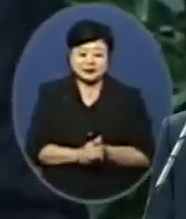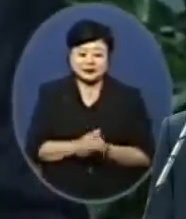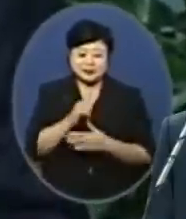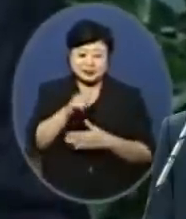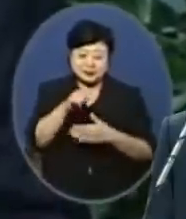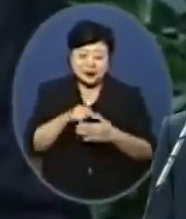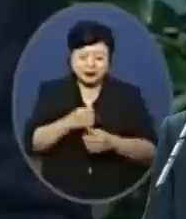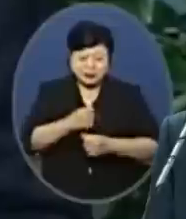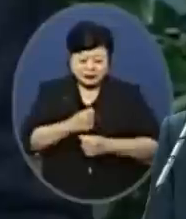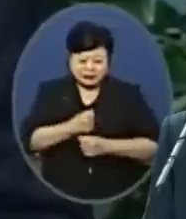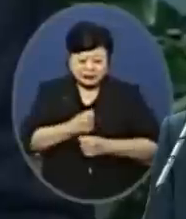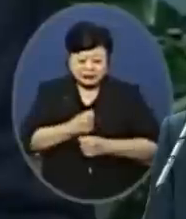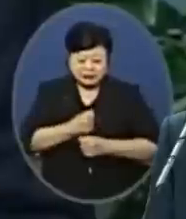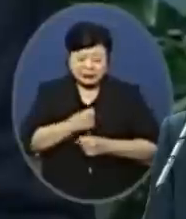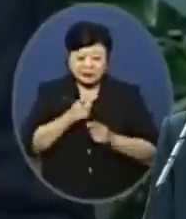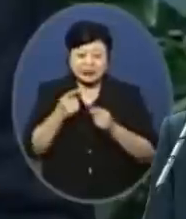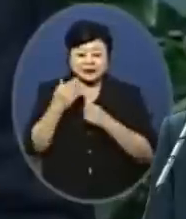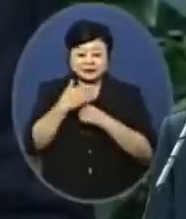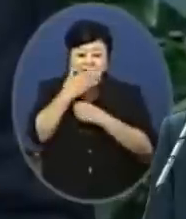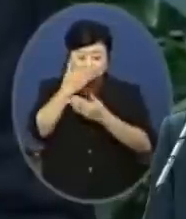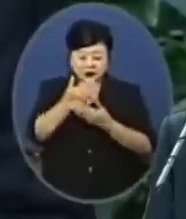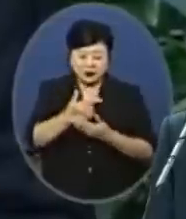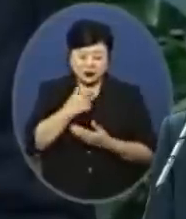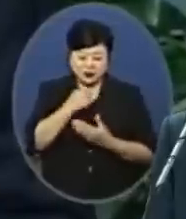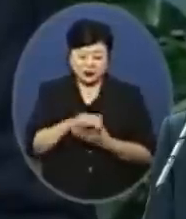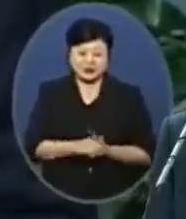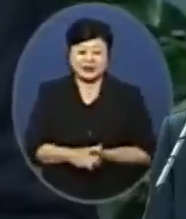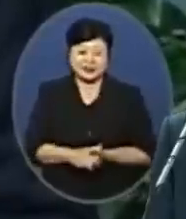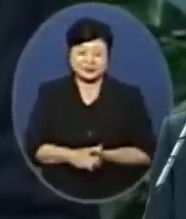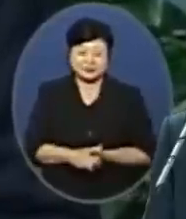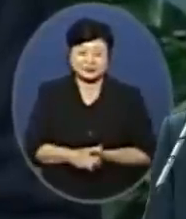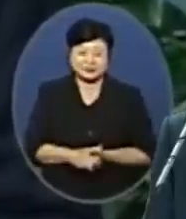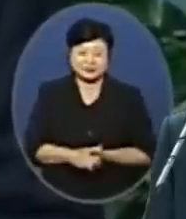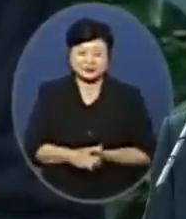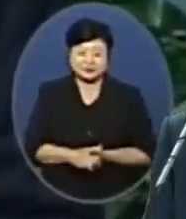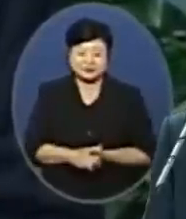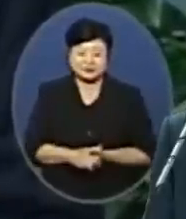마음을 지키기라는 제목으로 은혜를 나누겠습니다.